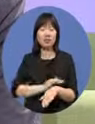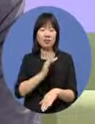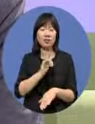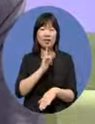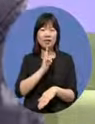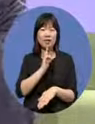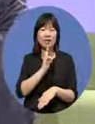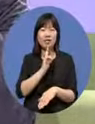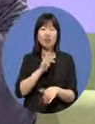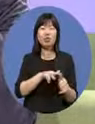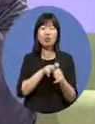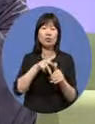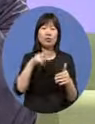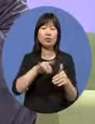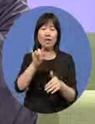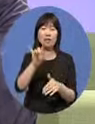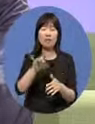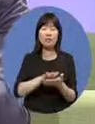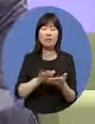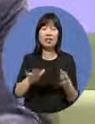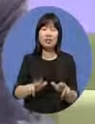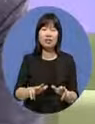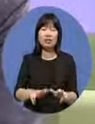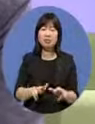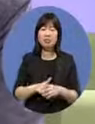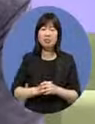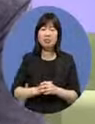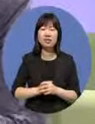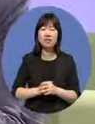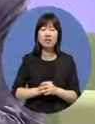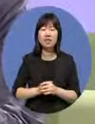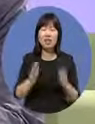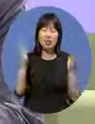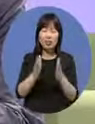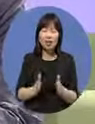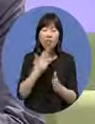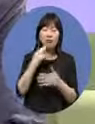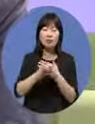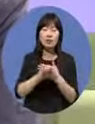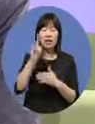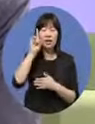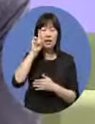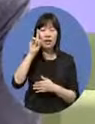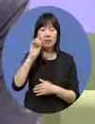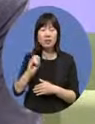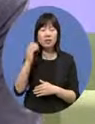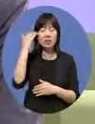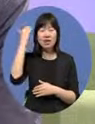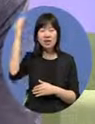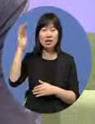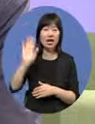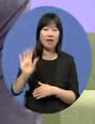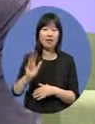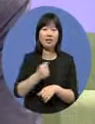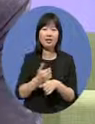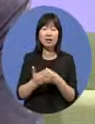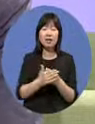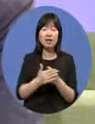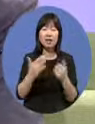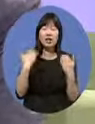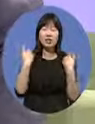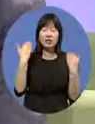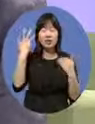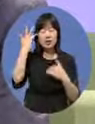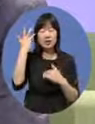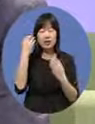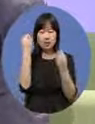잘못된 정보 중에 하나죠. 지금 현재는 살을 안 빼면 100% 키가 크지가 않습니다. 네. 그런 어떤 성장 철학의 부재.